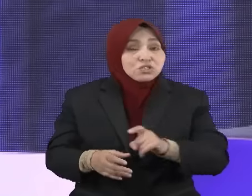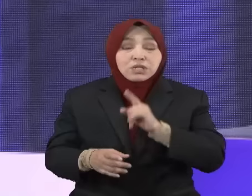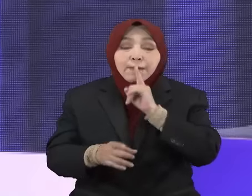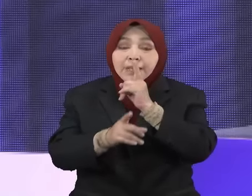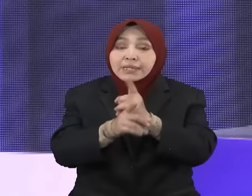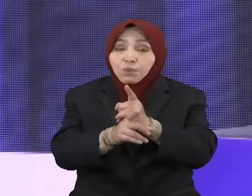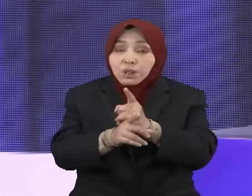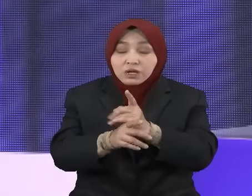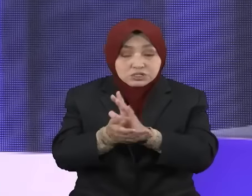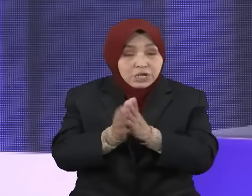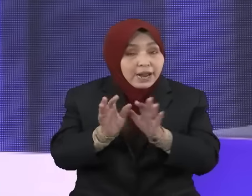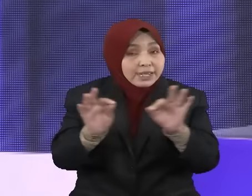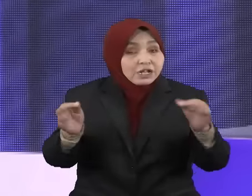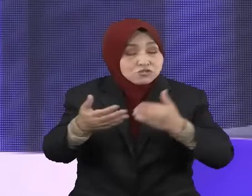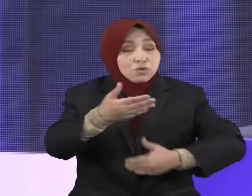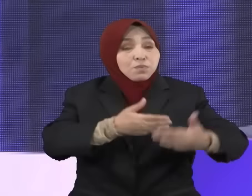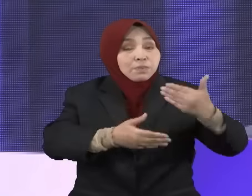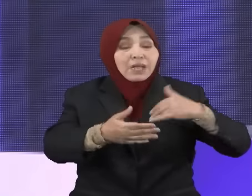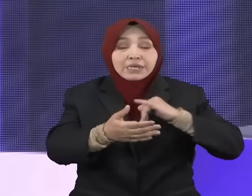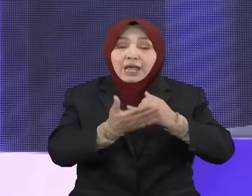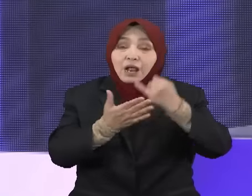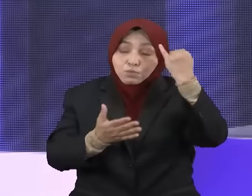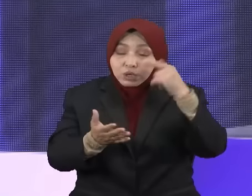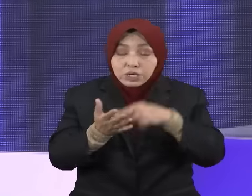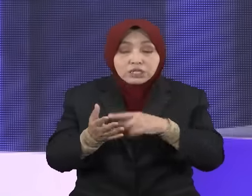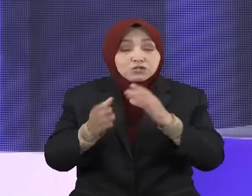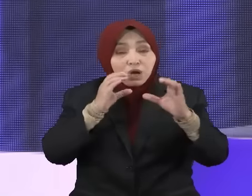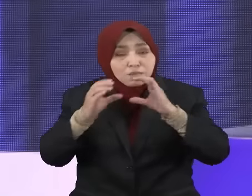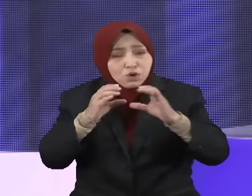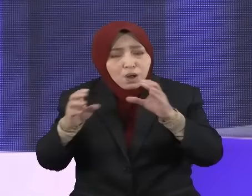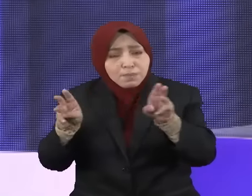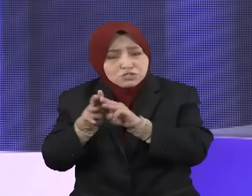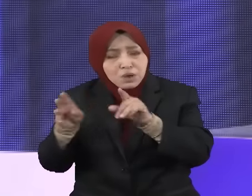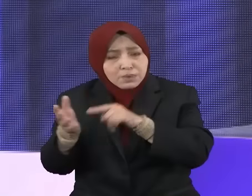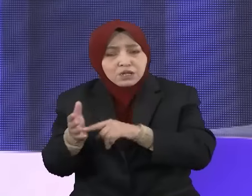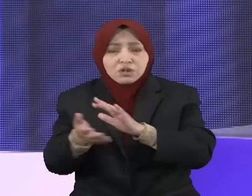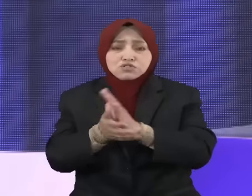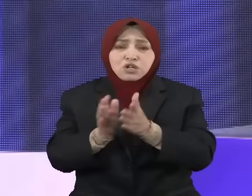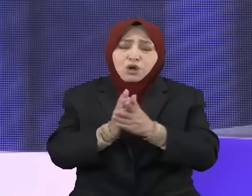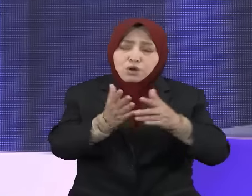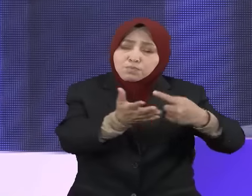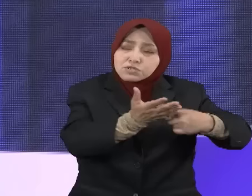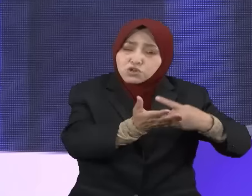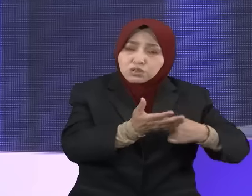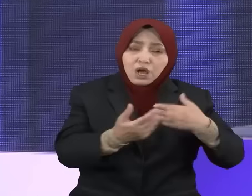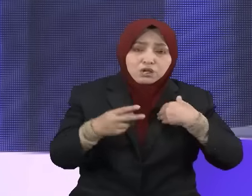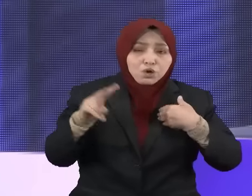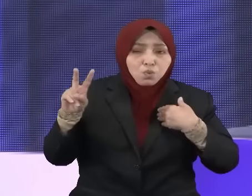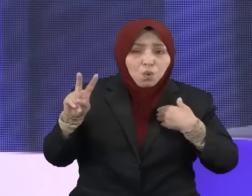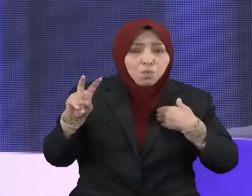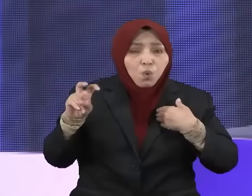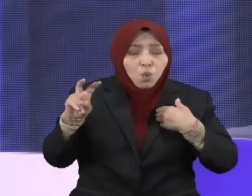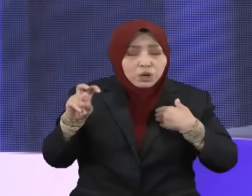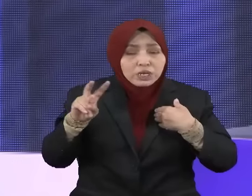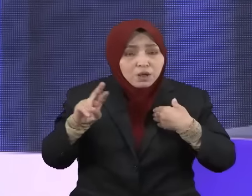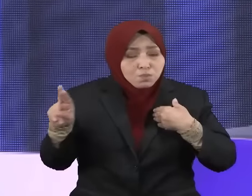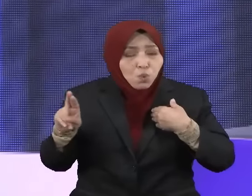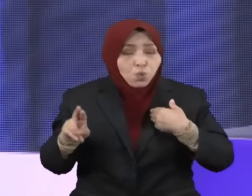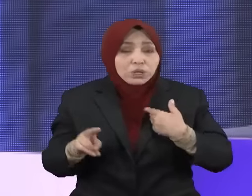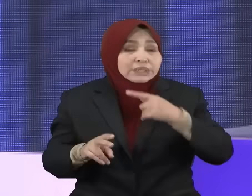satu. Dan kalau ayat sebelum itu dia kata saya ada ilmu, ilmu ini cakap gini gini gini, macam tahrusun yang dibincangkan tadi, ini ada 20,000 biji